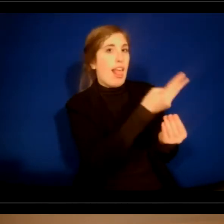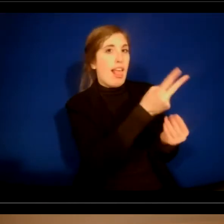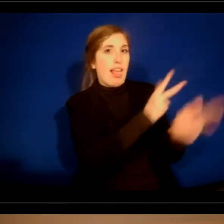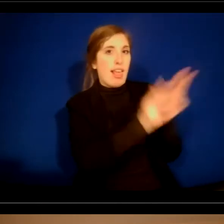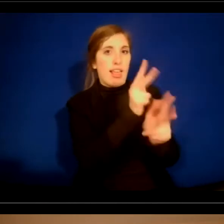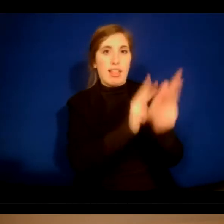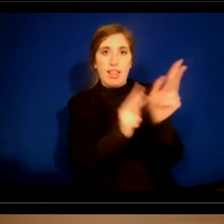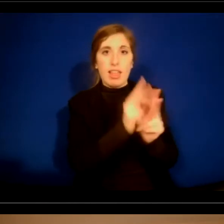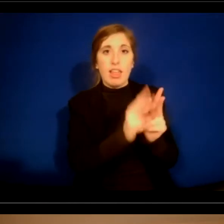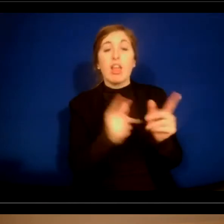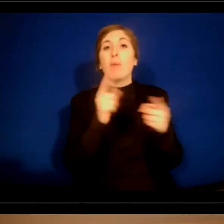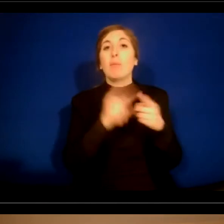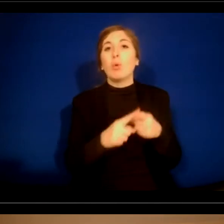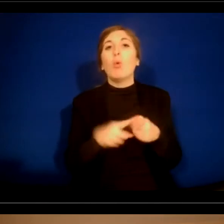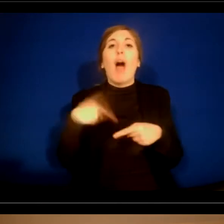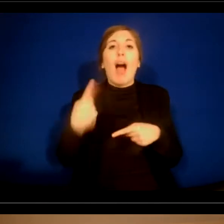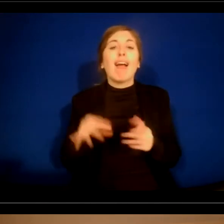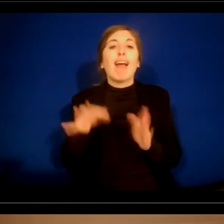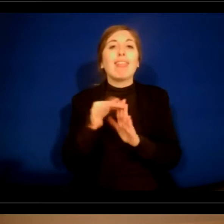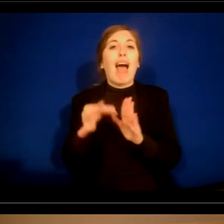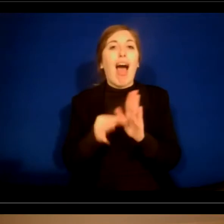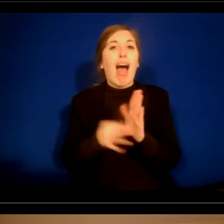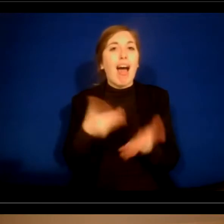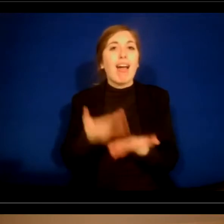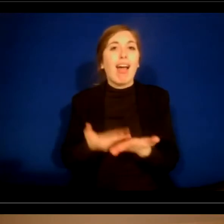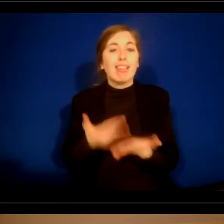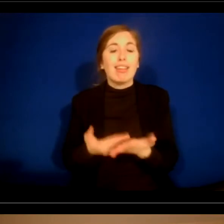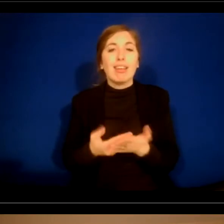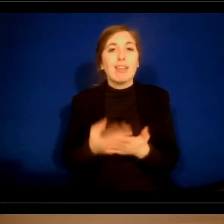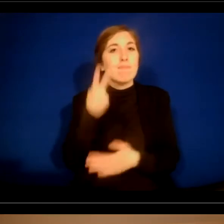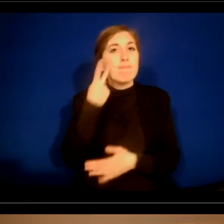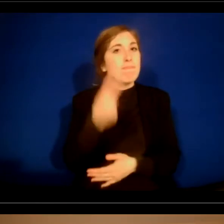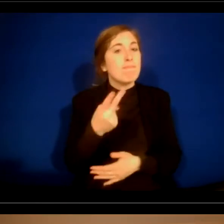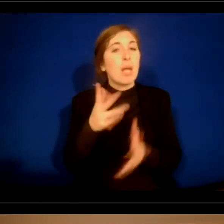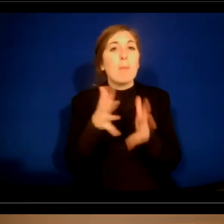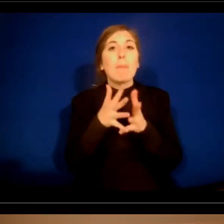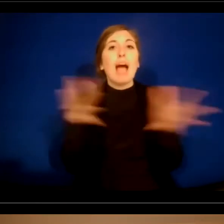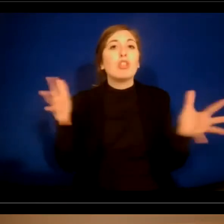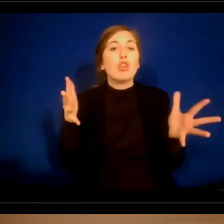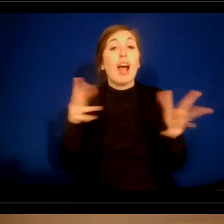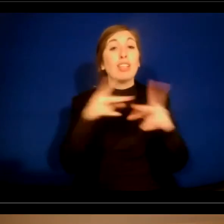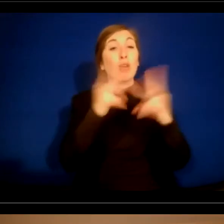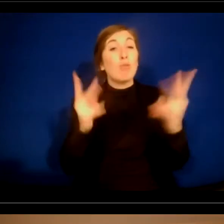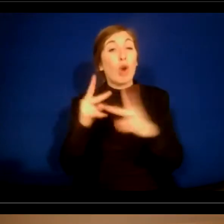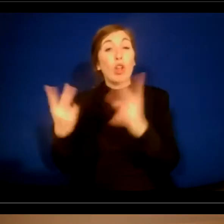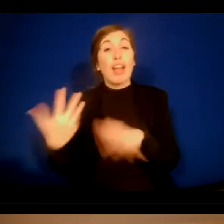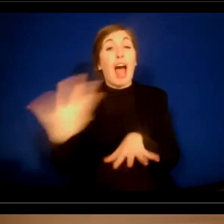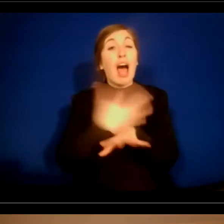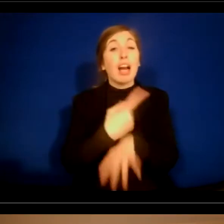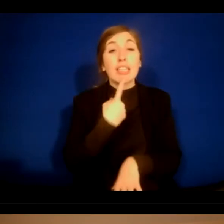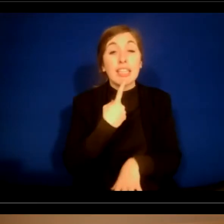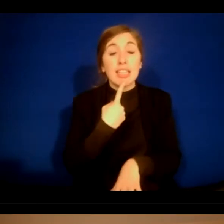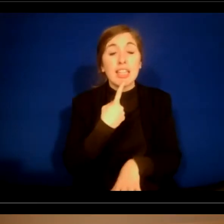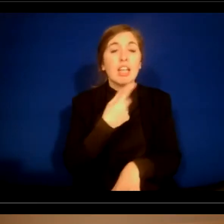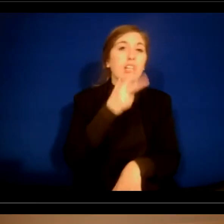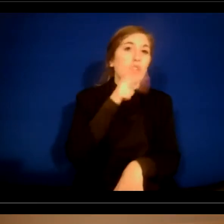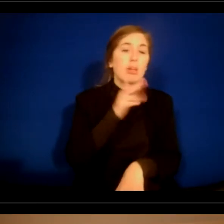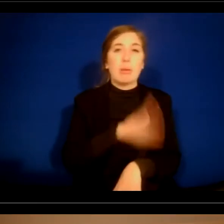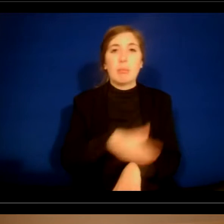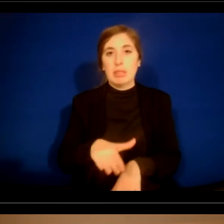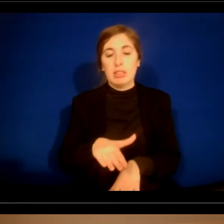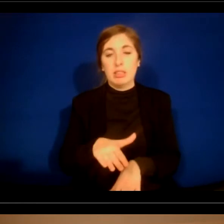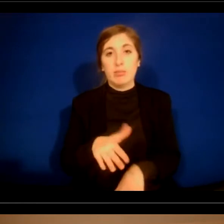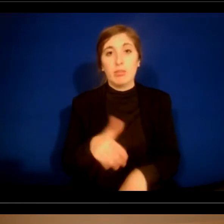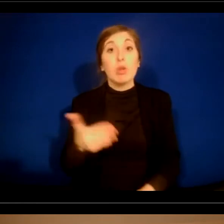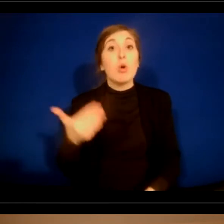numeri di UNHCR, la maggior parte è composta da donne e da bambini. Quindi gli uomini